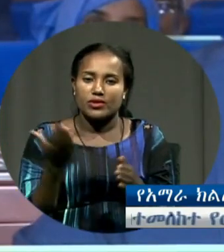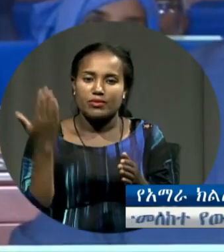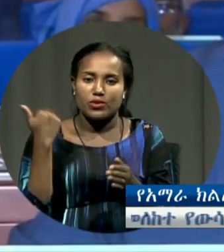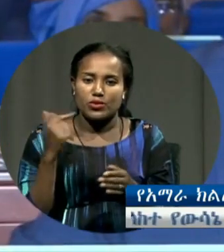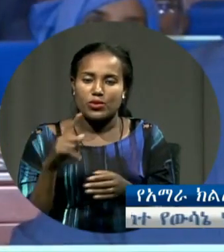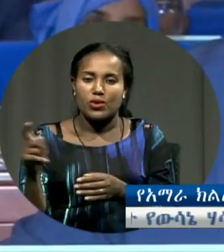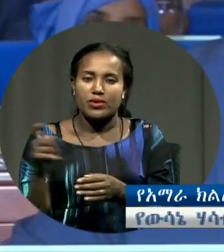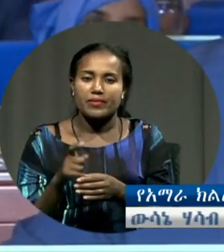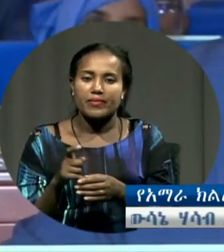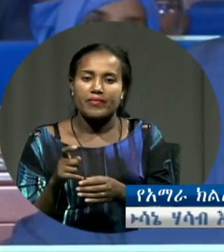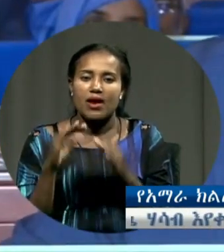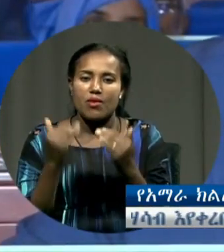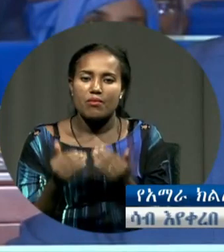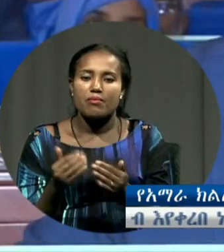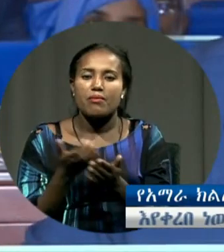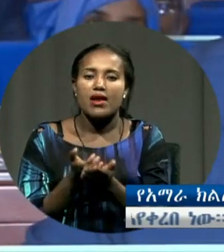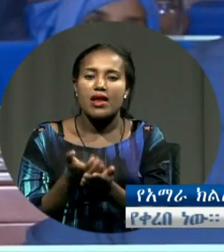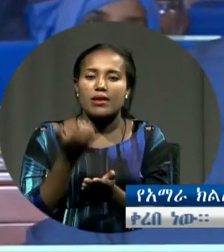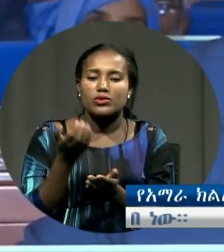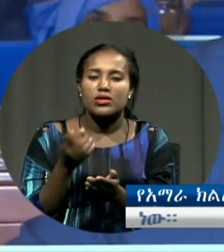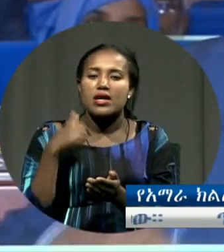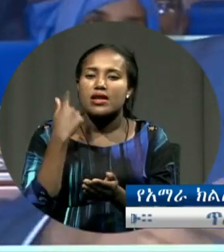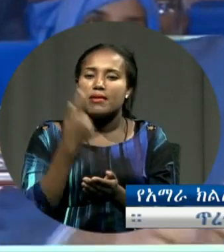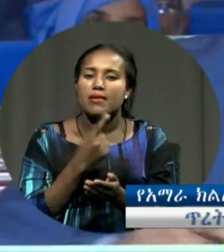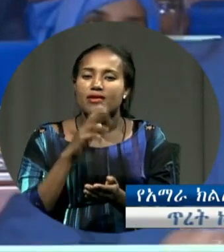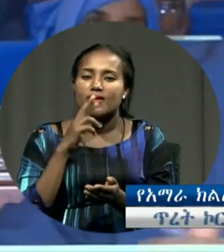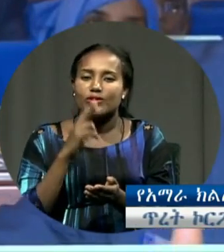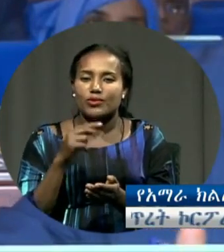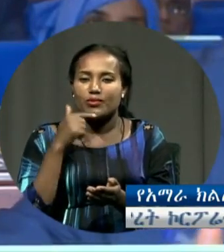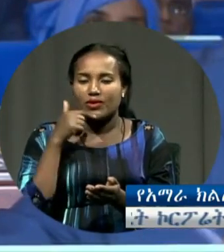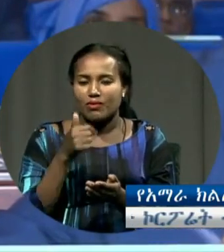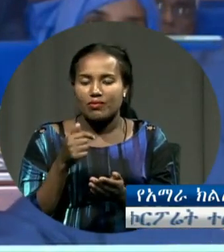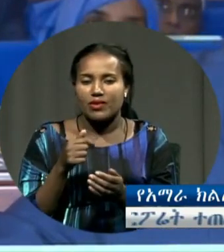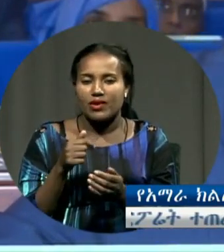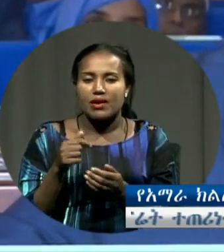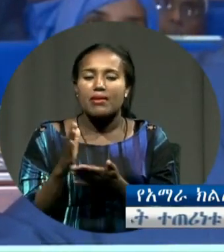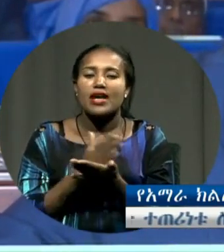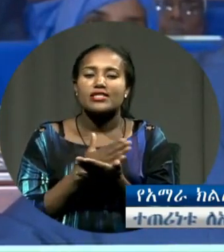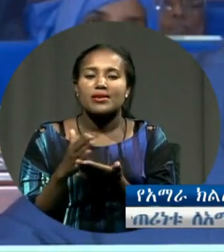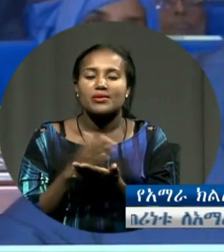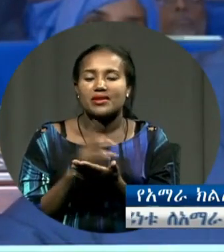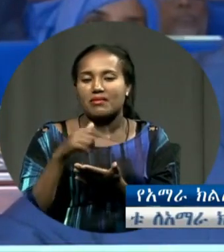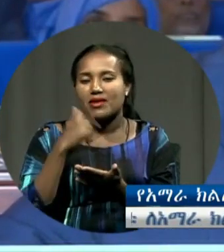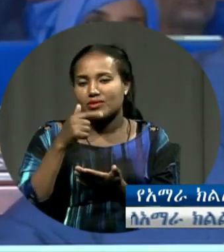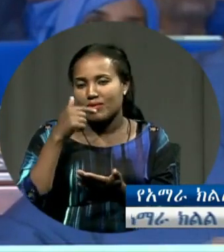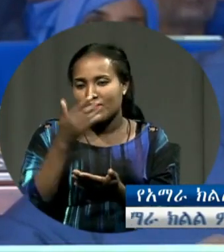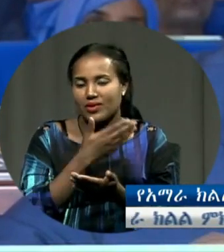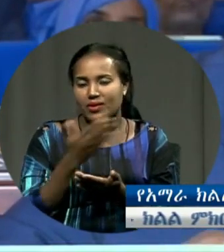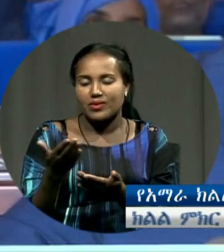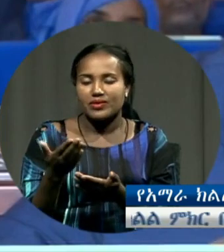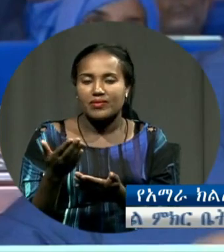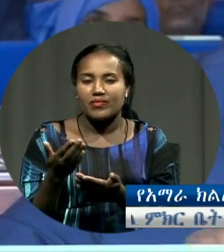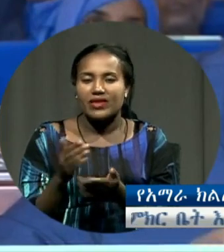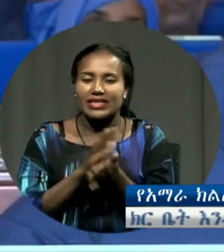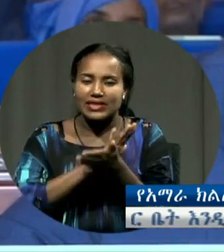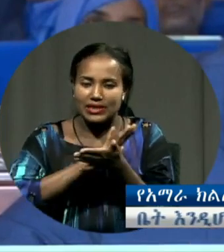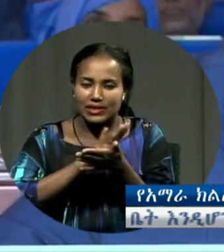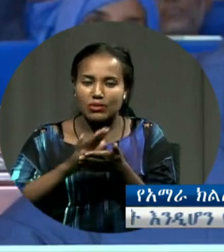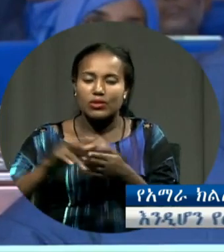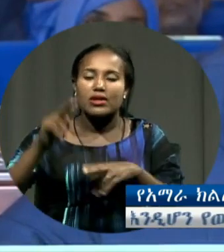ስለሆነ አሁን ባለሀብቶቹ እነማን ናቸው የሚሆኑት? ባለ አክሲዮኖቹ እነማን ናቸው የሚሆኑት? እንዲህ አይነት ነገሮች ጥርት